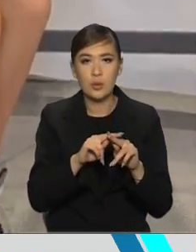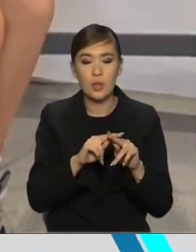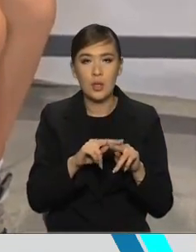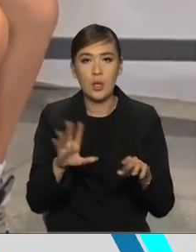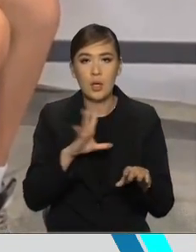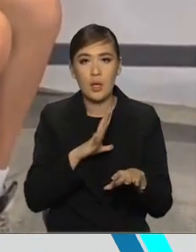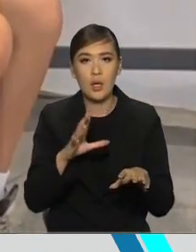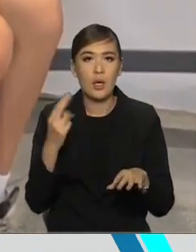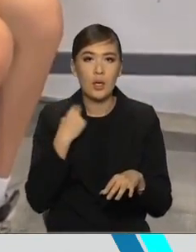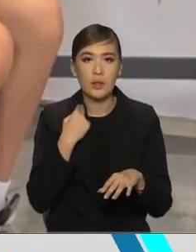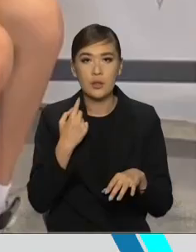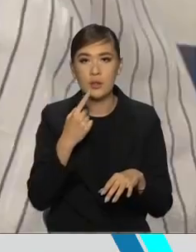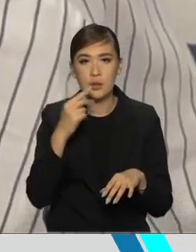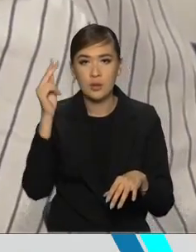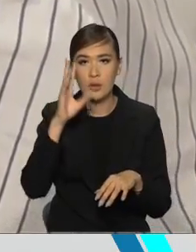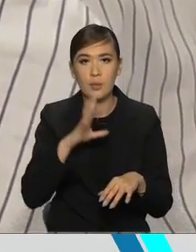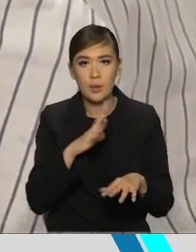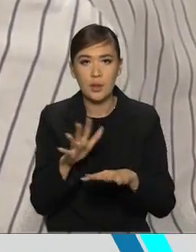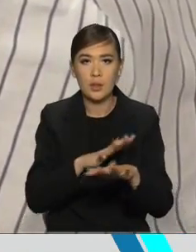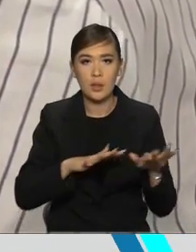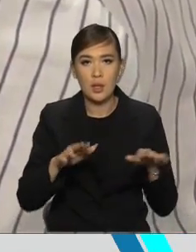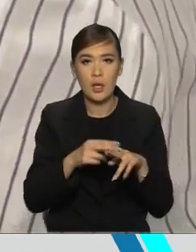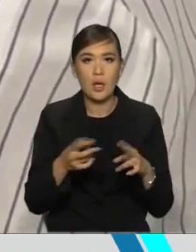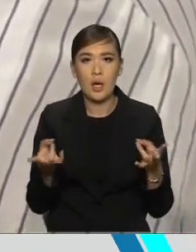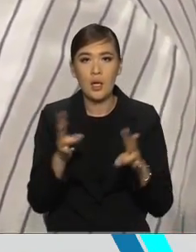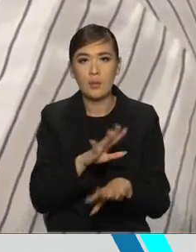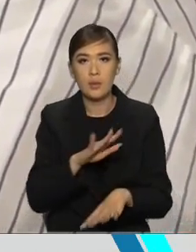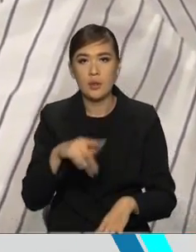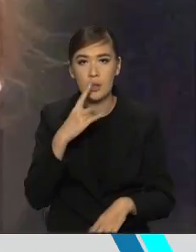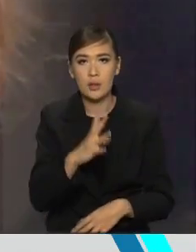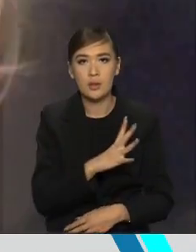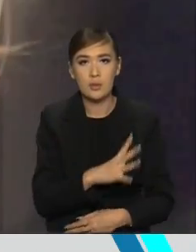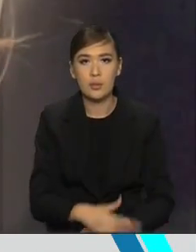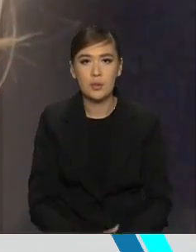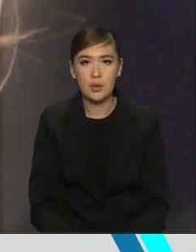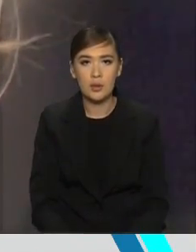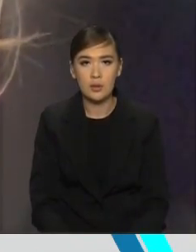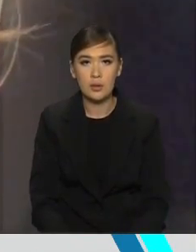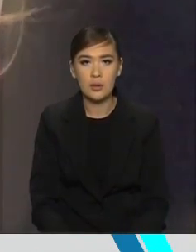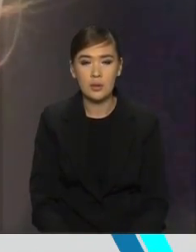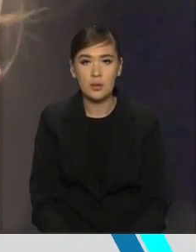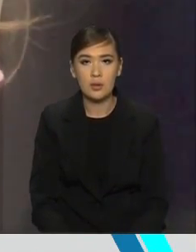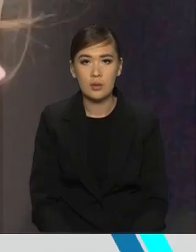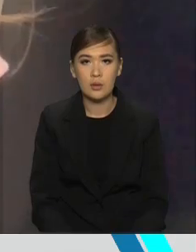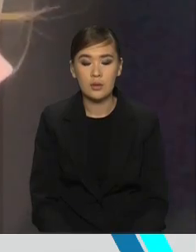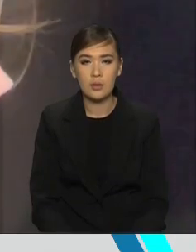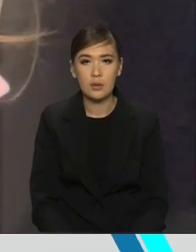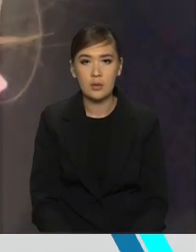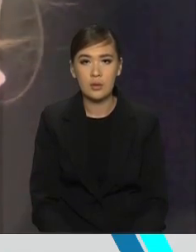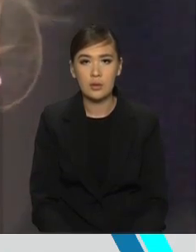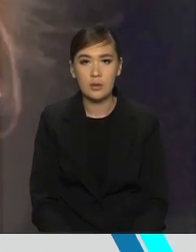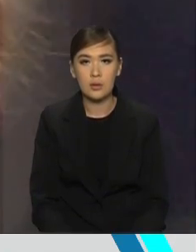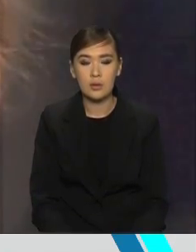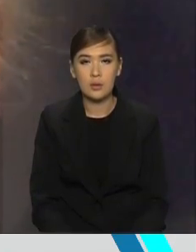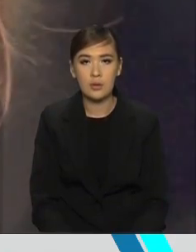тілінде оқып жатқан балалар елге барғанда тосырқап қалмайтындай деңгейде. Дауа. Дауа. Сенің атың